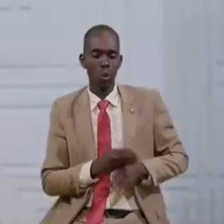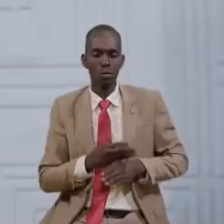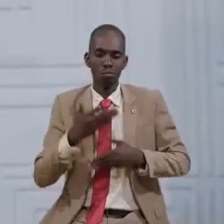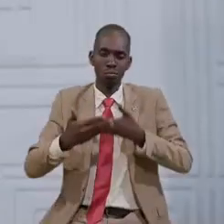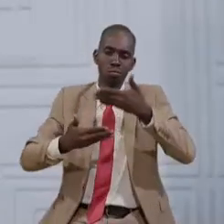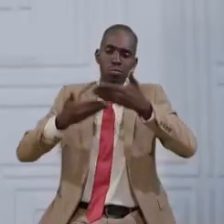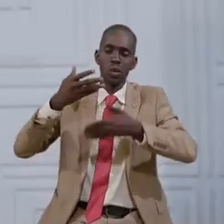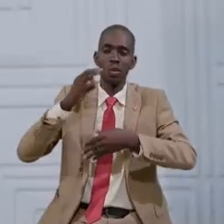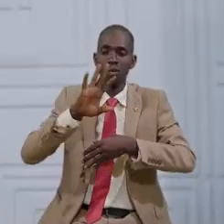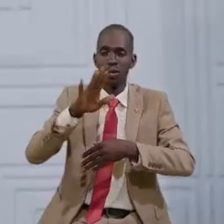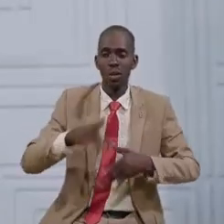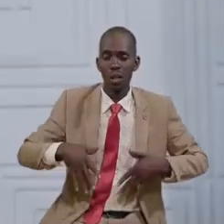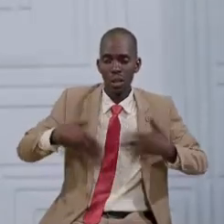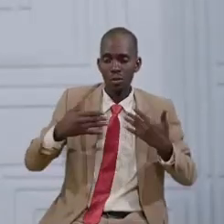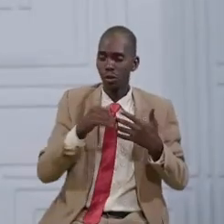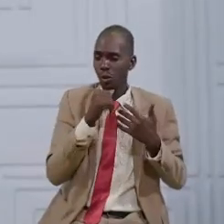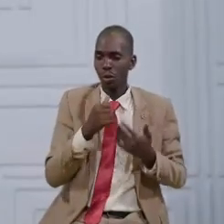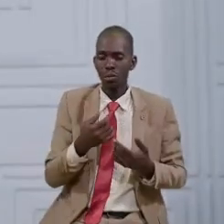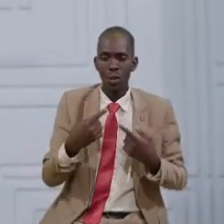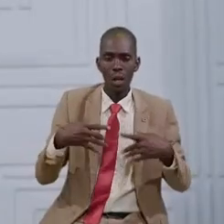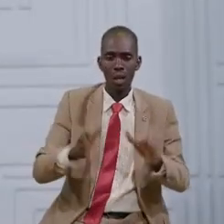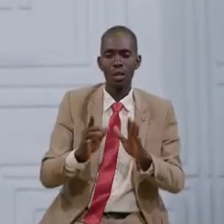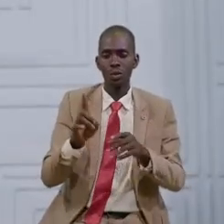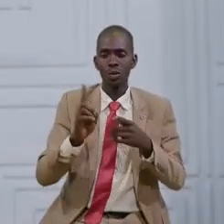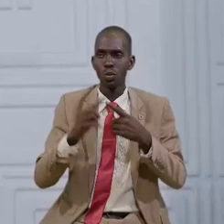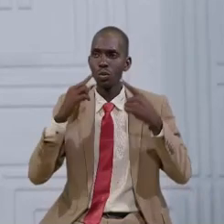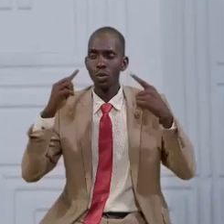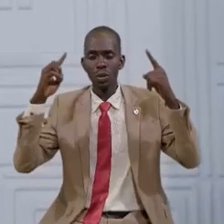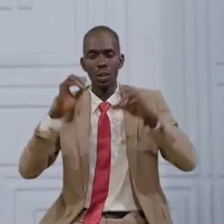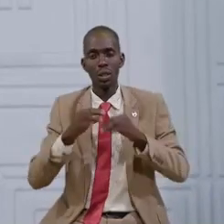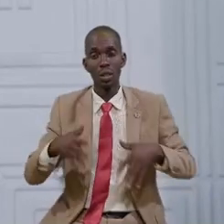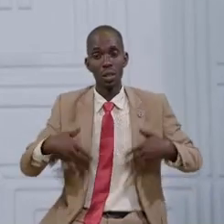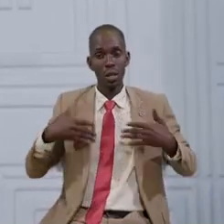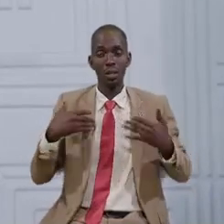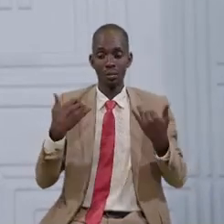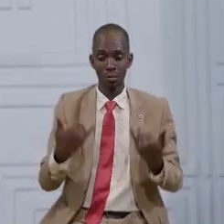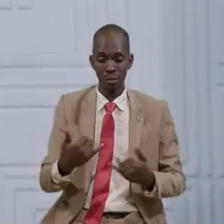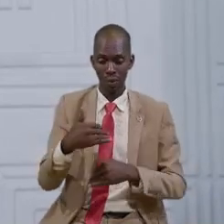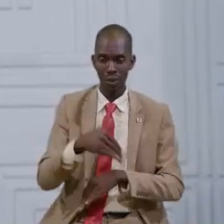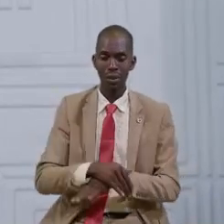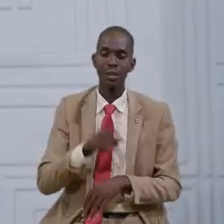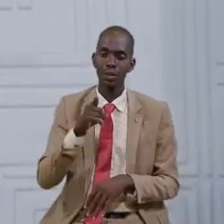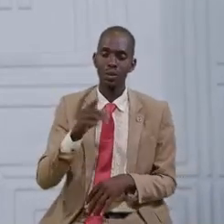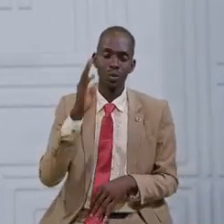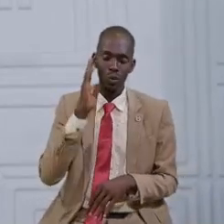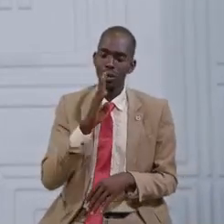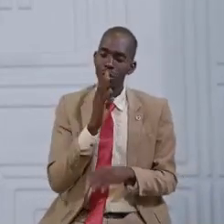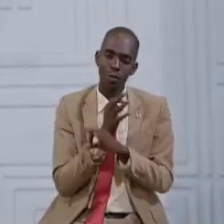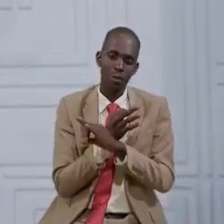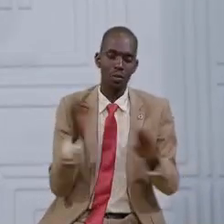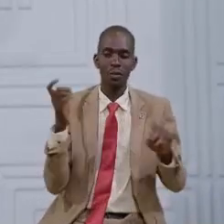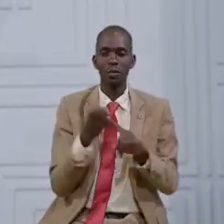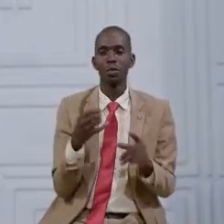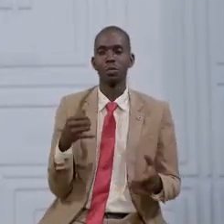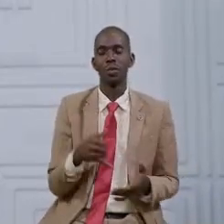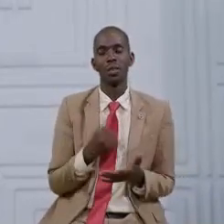Tout le faux lion qui a barré le progrès de votre mari, de votre femme, de vos enfants, de votre vie,